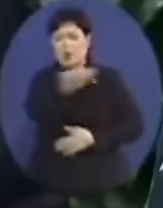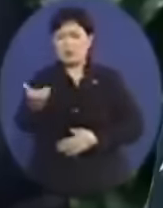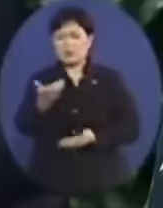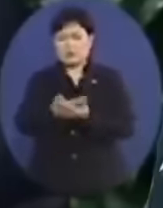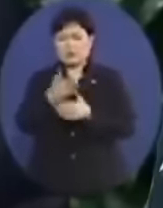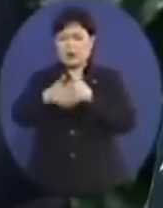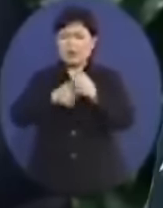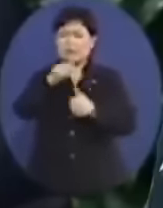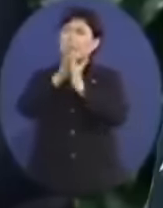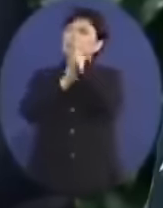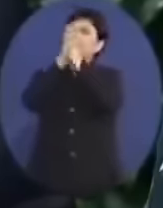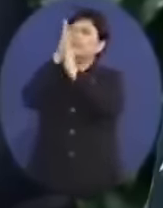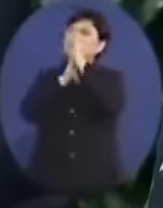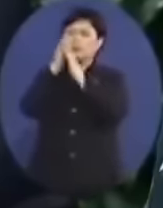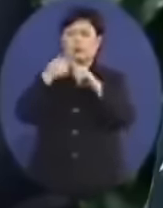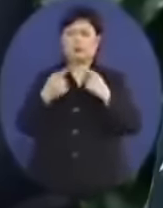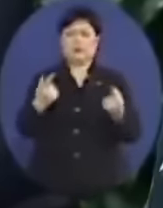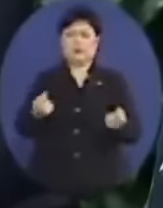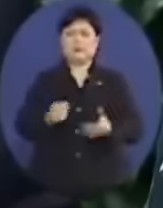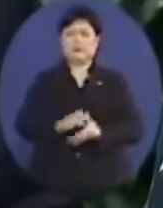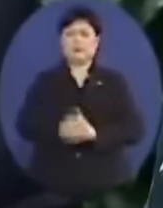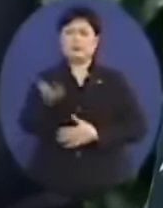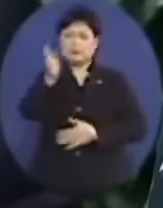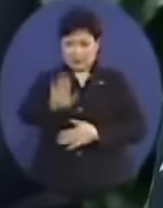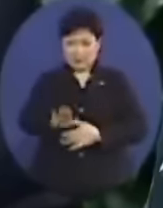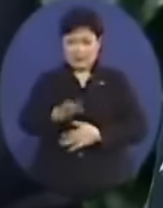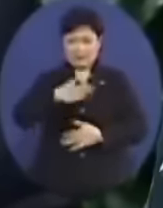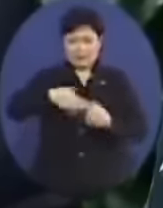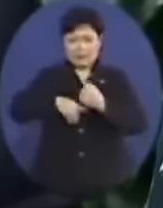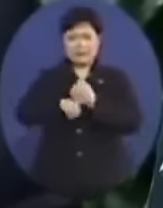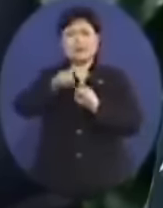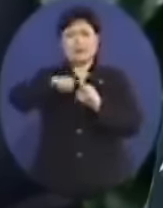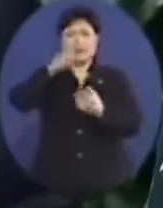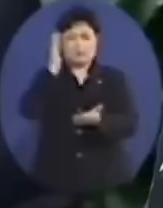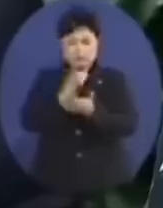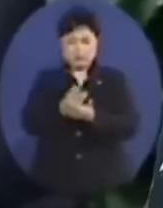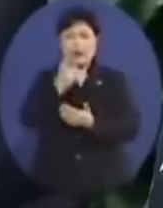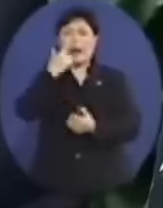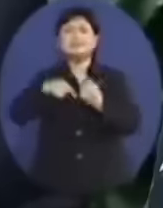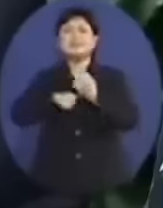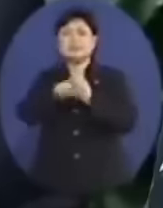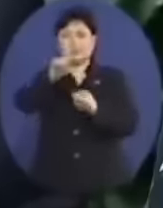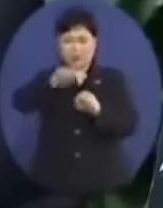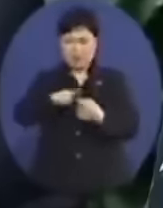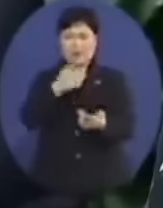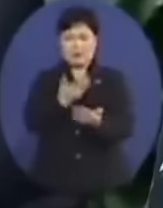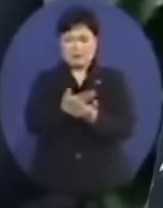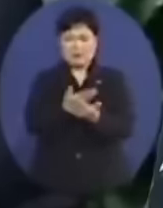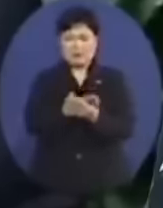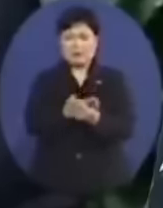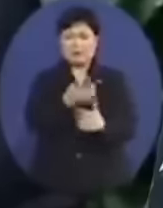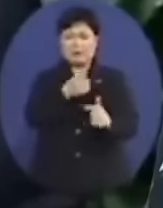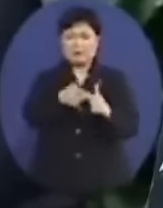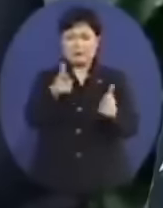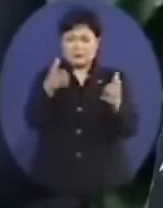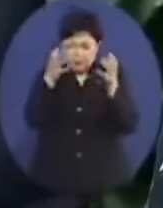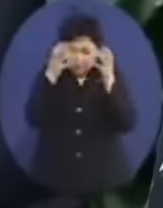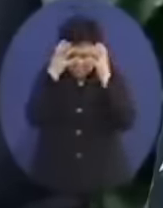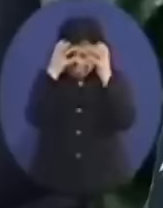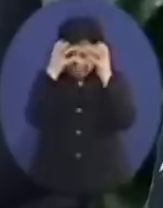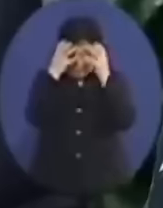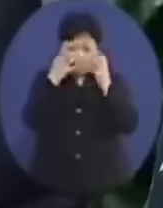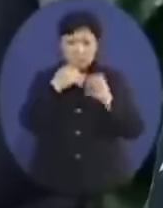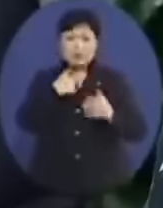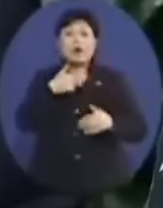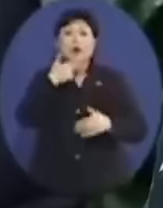하나님께 사정하 그러나 내 뜻대로 마옵시고 아버지 뜻대로 하시옵소서 예수님이 고난 안 어지면 여러분과 나는